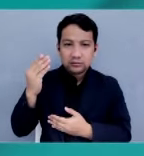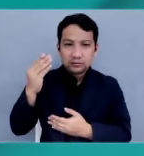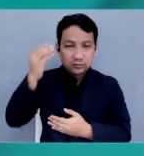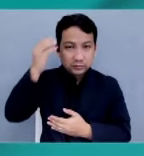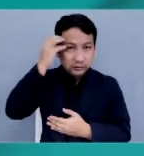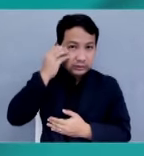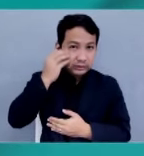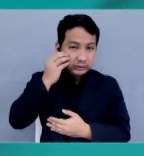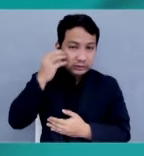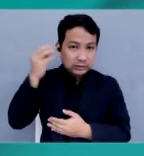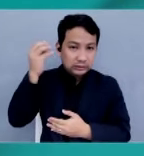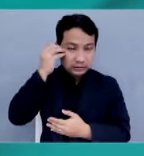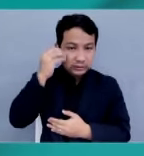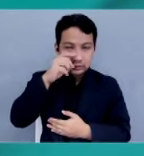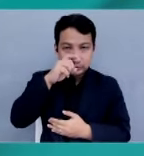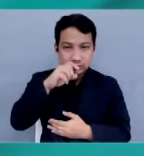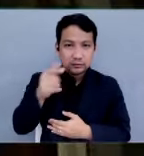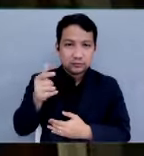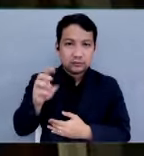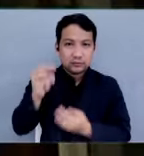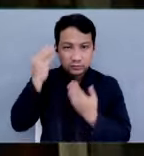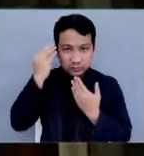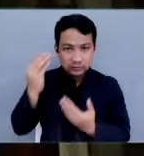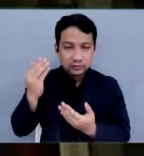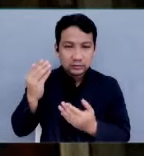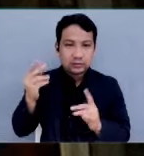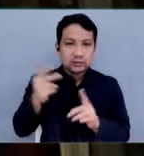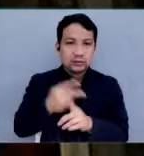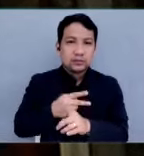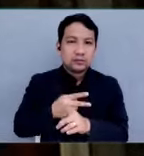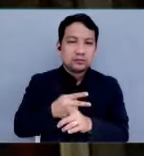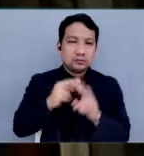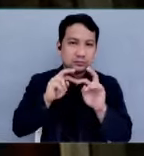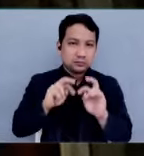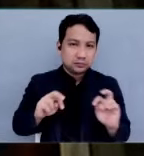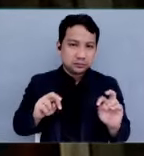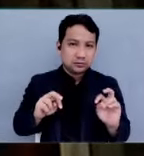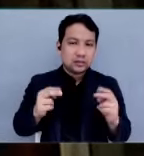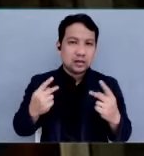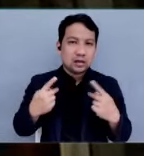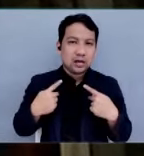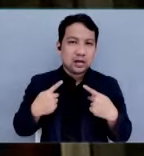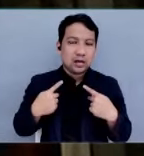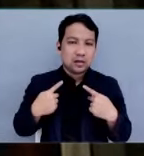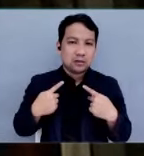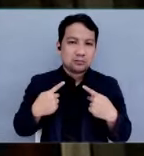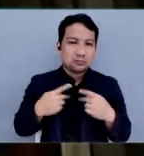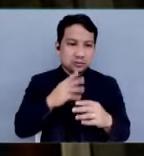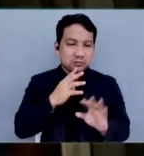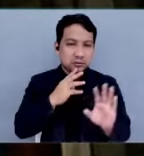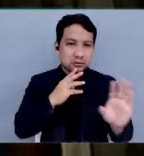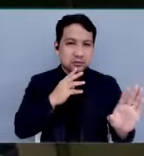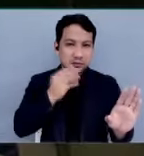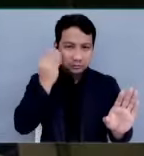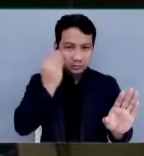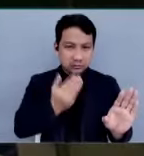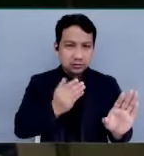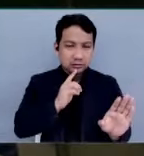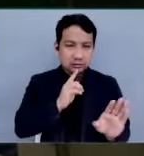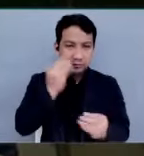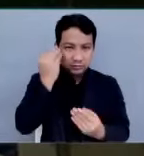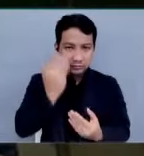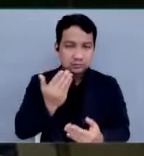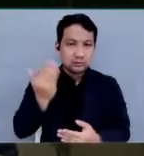ng ulo ang 26 anyos na lalaking biktima. Sa investigasyon, lumalabas na pinagsalitaan ng masama ng suspect ang biktima na